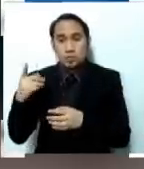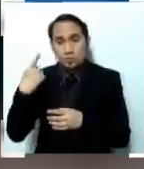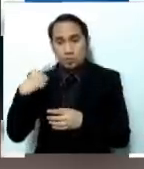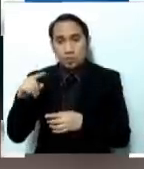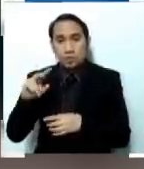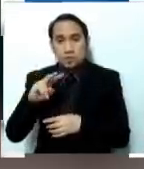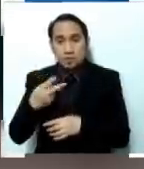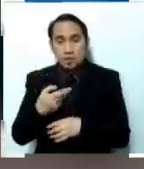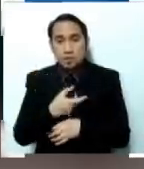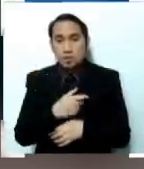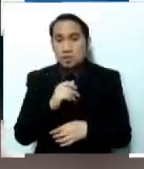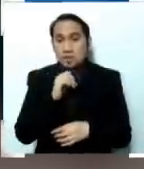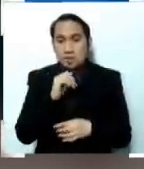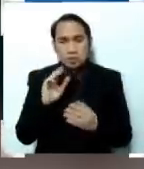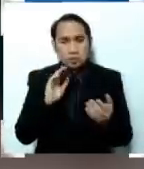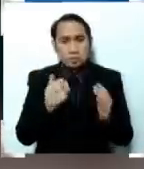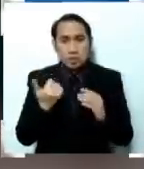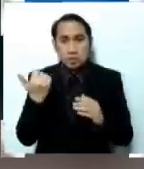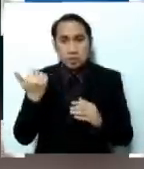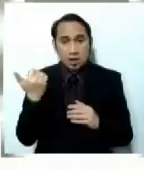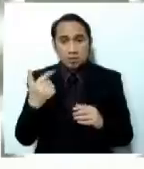ibang vaccine.